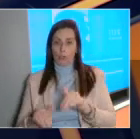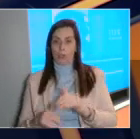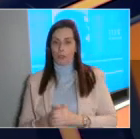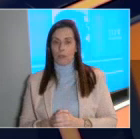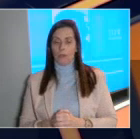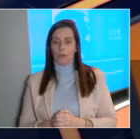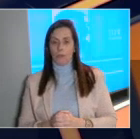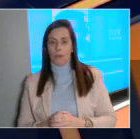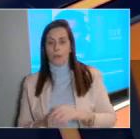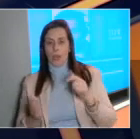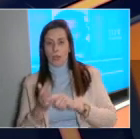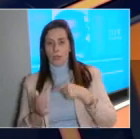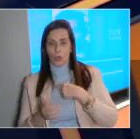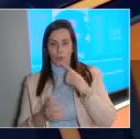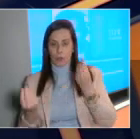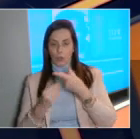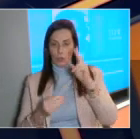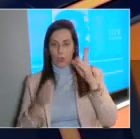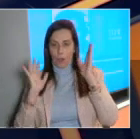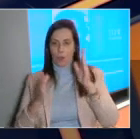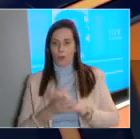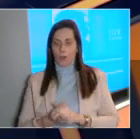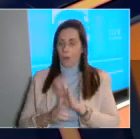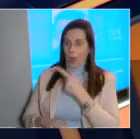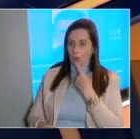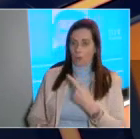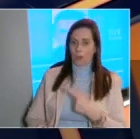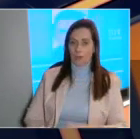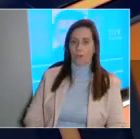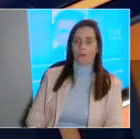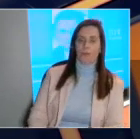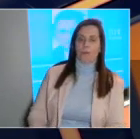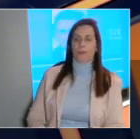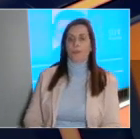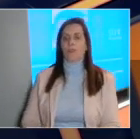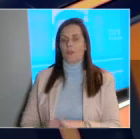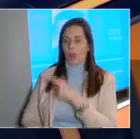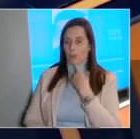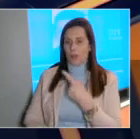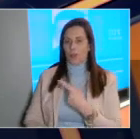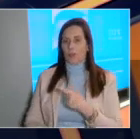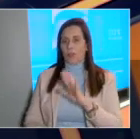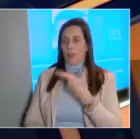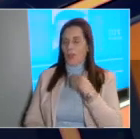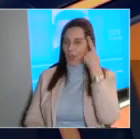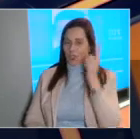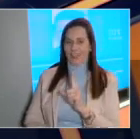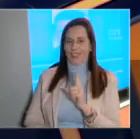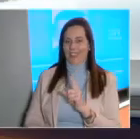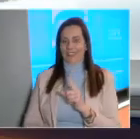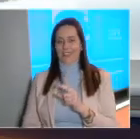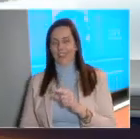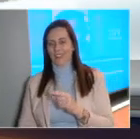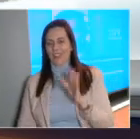גברתי. ולכן אני אומר דבר יותר חמור מזאת, תרשה לי כאן בבמה הזאת. מבחינתי ומבחינת מרבית